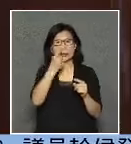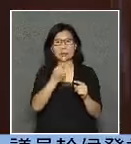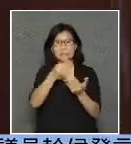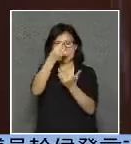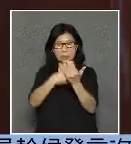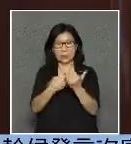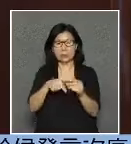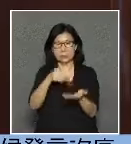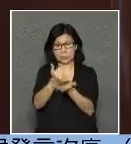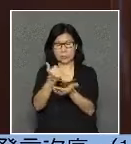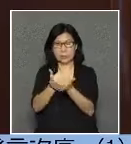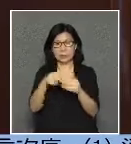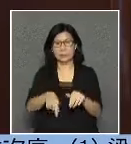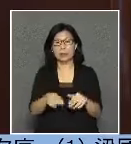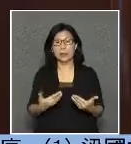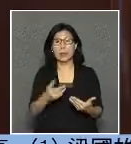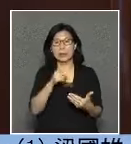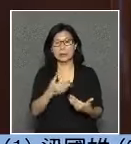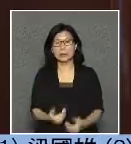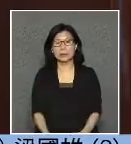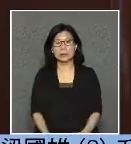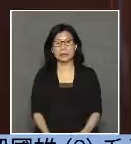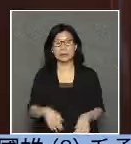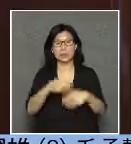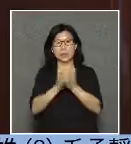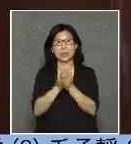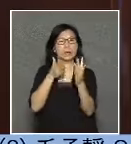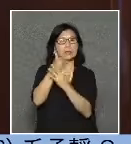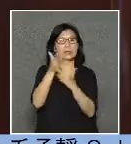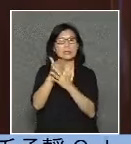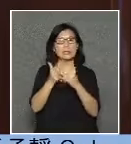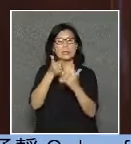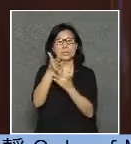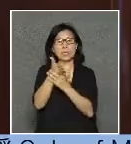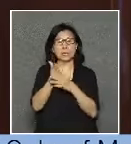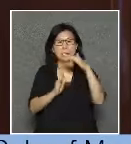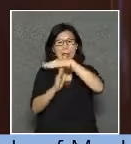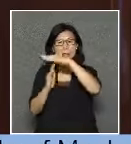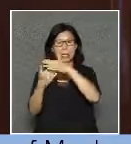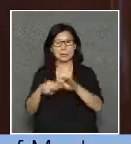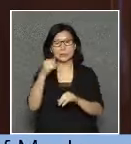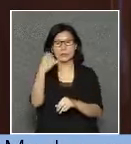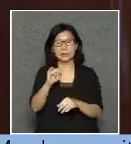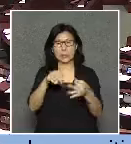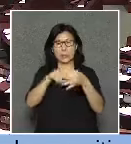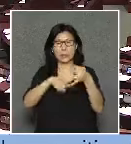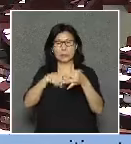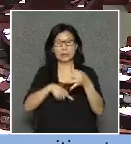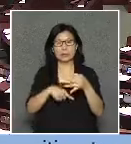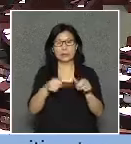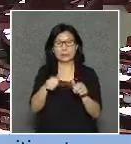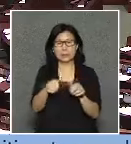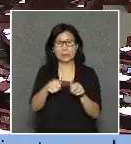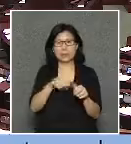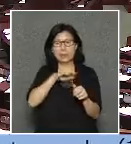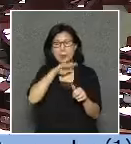程問題，請你坐下，你不應該打斷別人的說話。何君堯議員， 多謝。 你按了鐘，你一